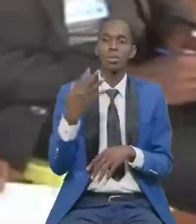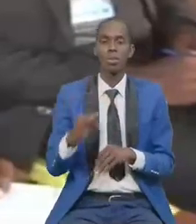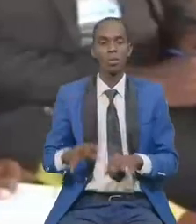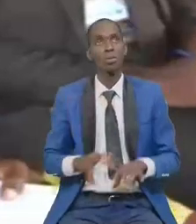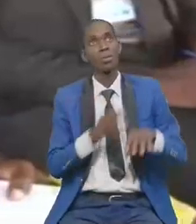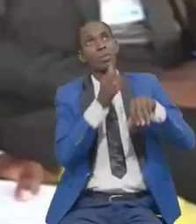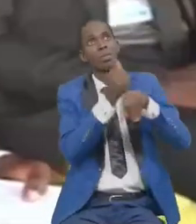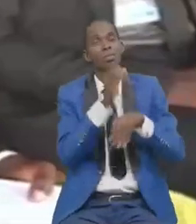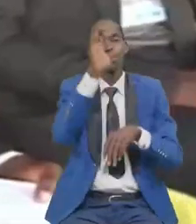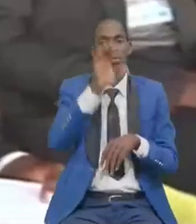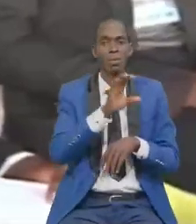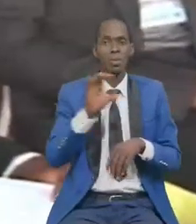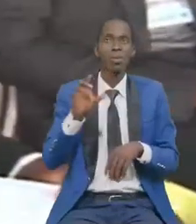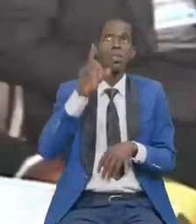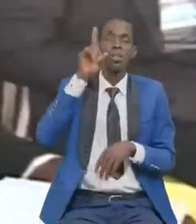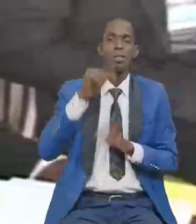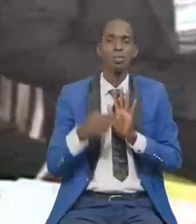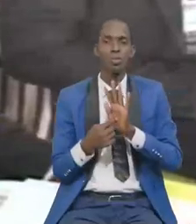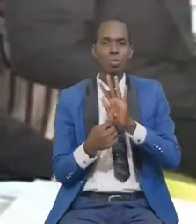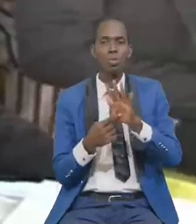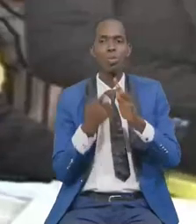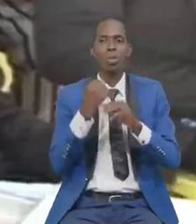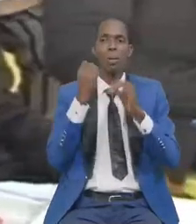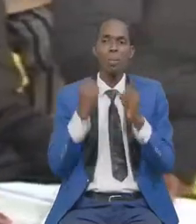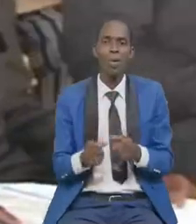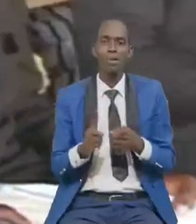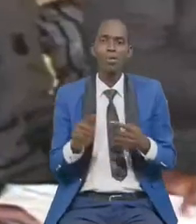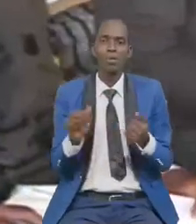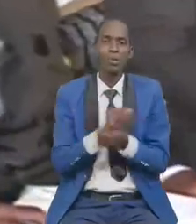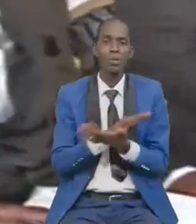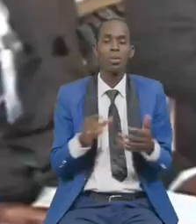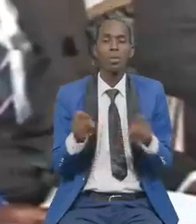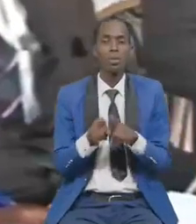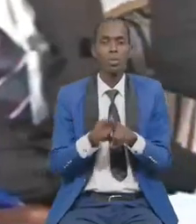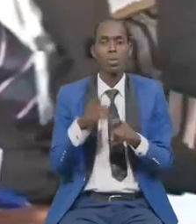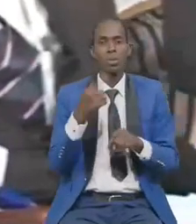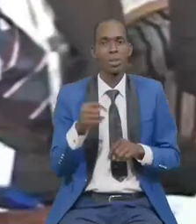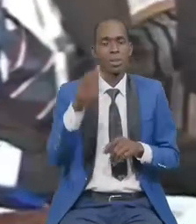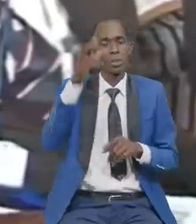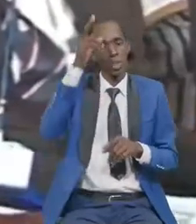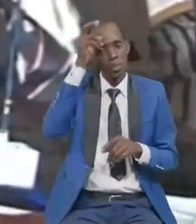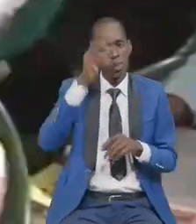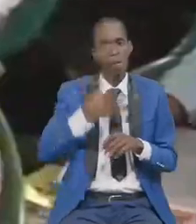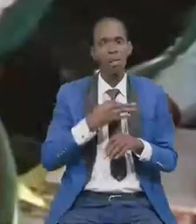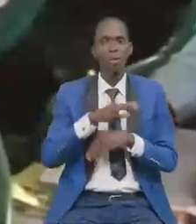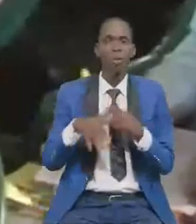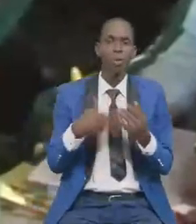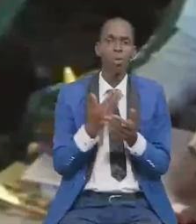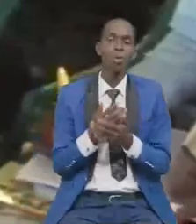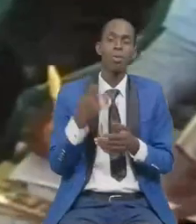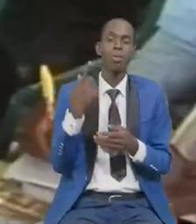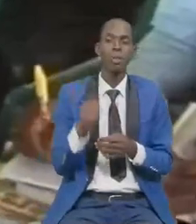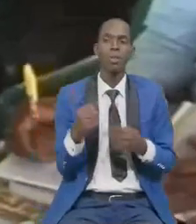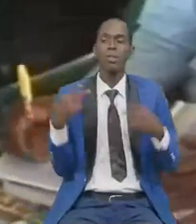la puissance pour détruire même le diable et tous ses jougs, les jougs du